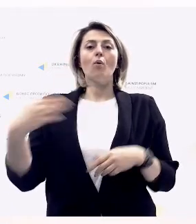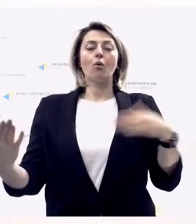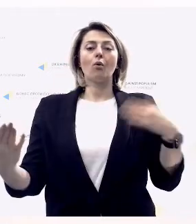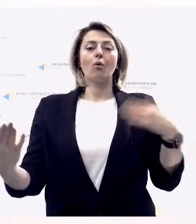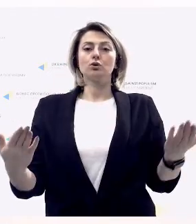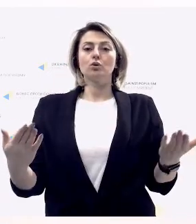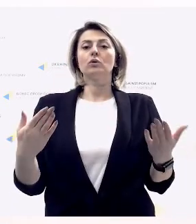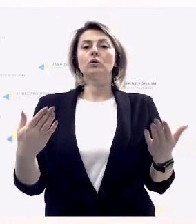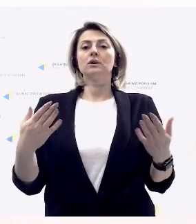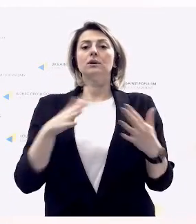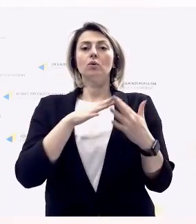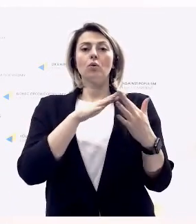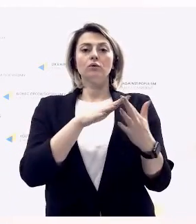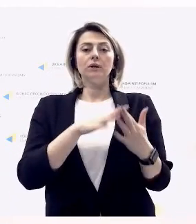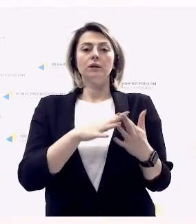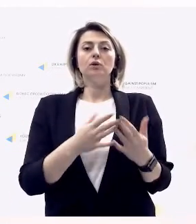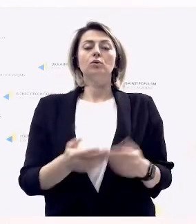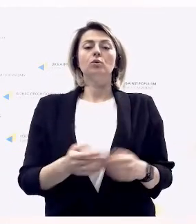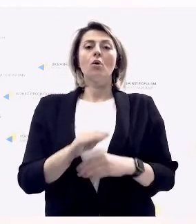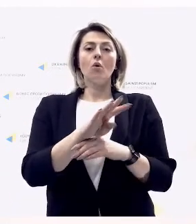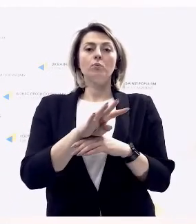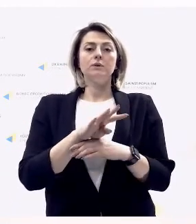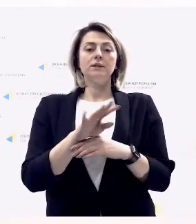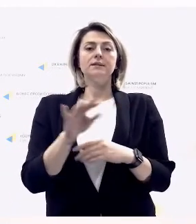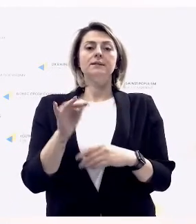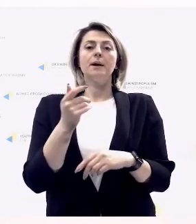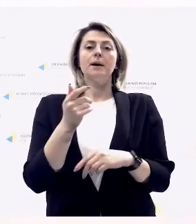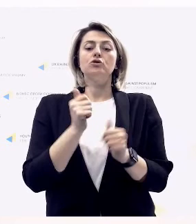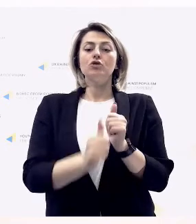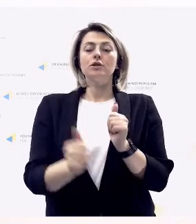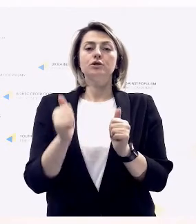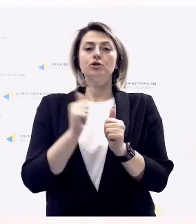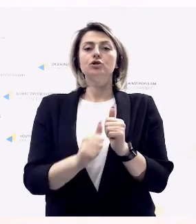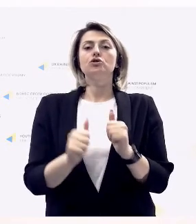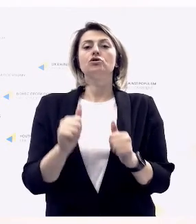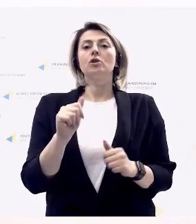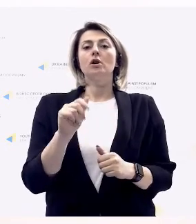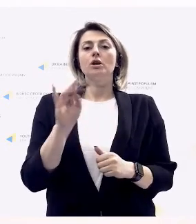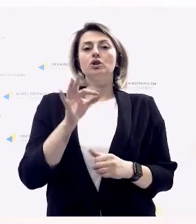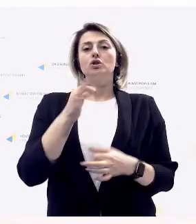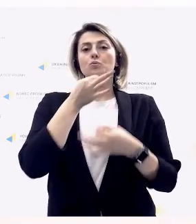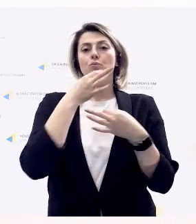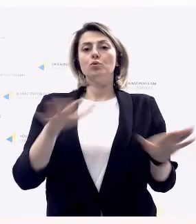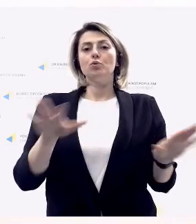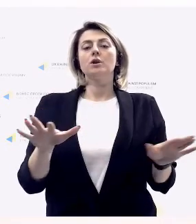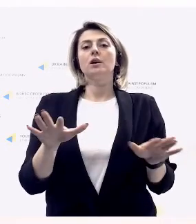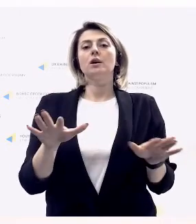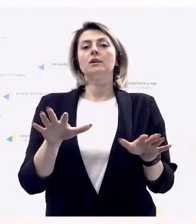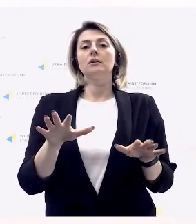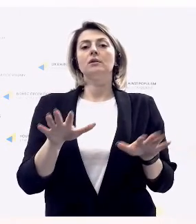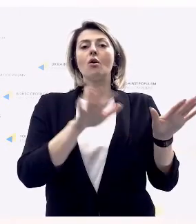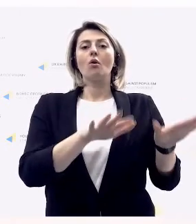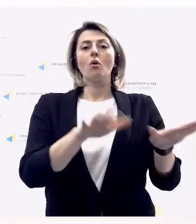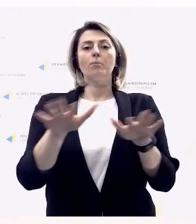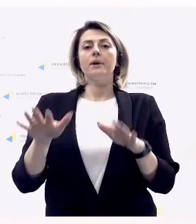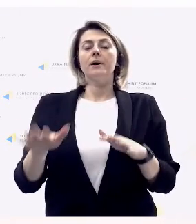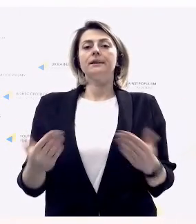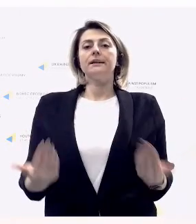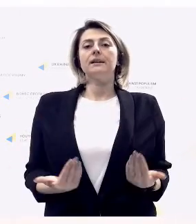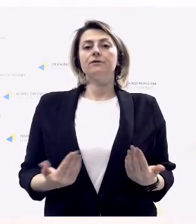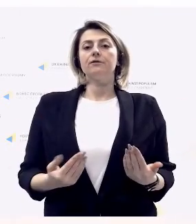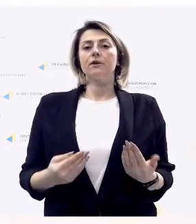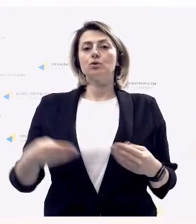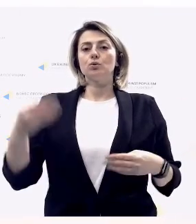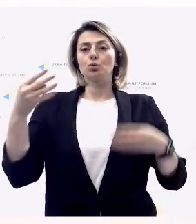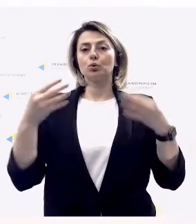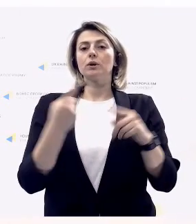конфлікту обстрілюється більш частіше, ніж будь-яка як і інші об'єкти інфраструктури. І